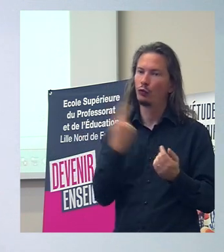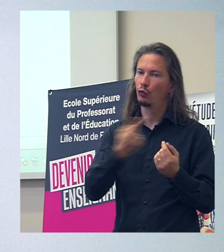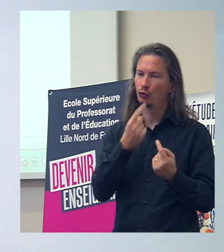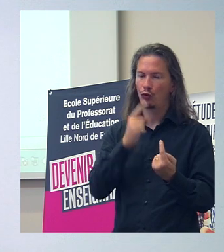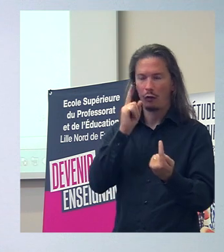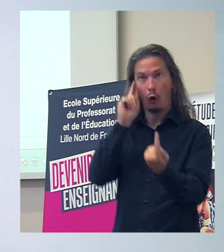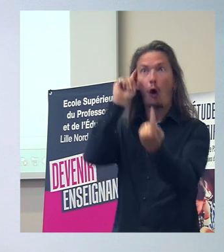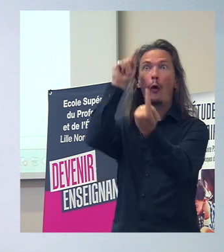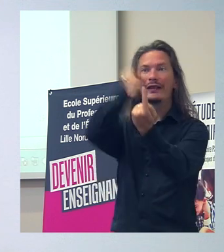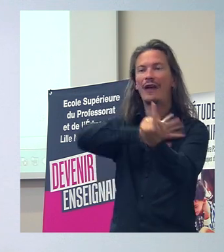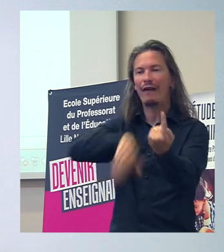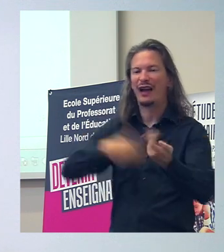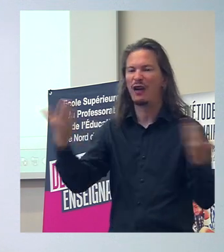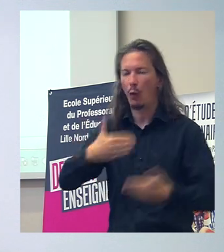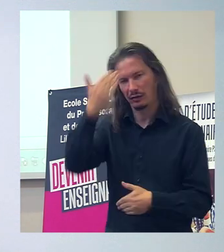finalités.